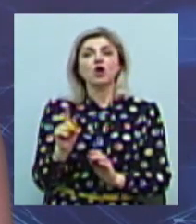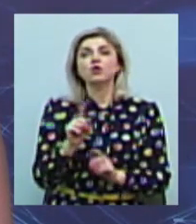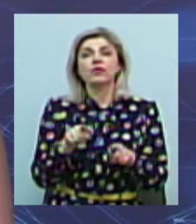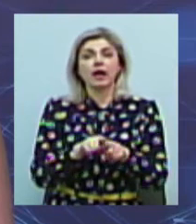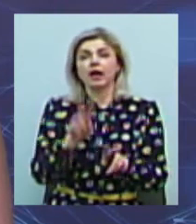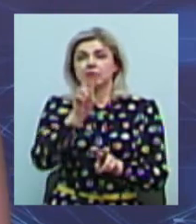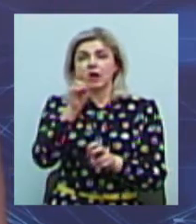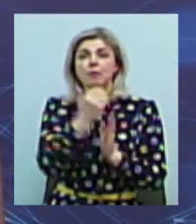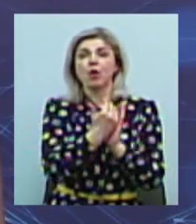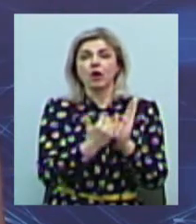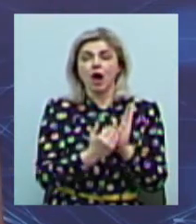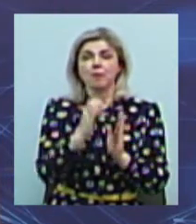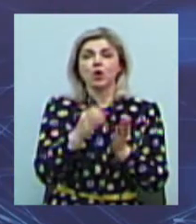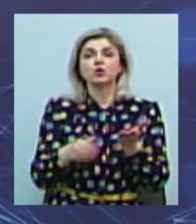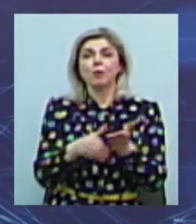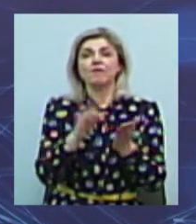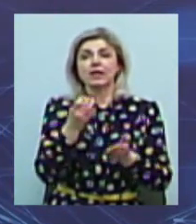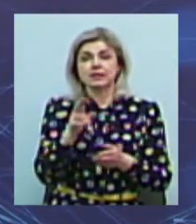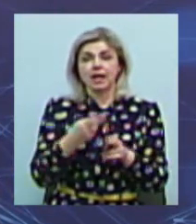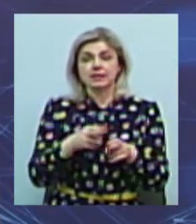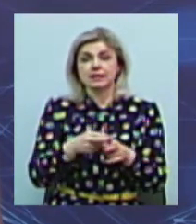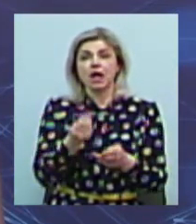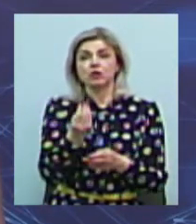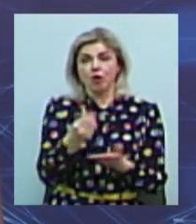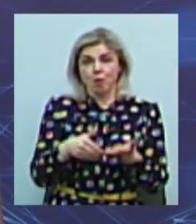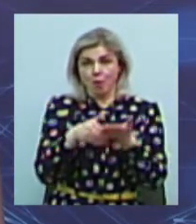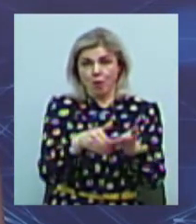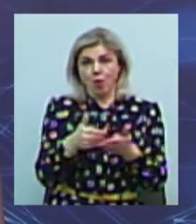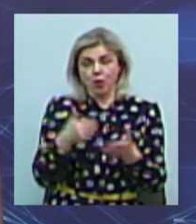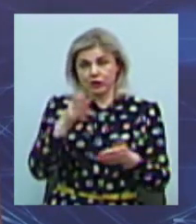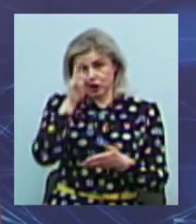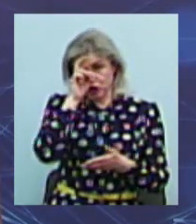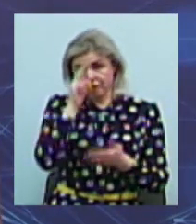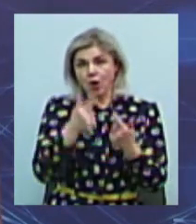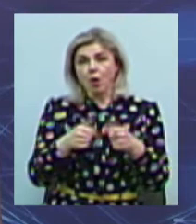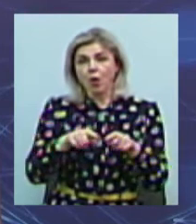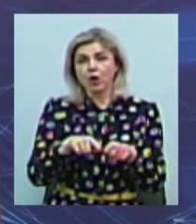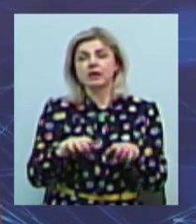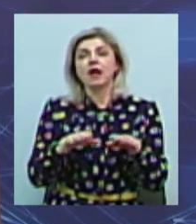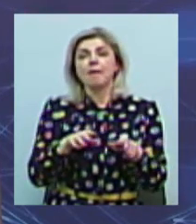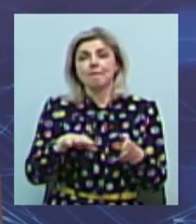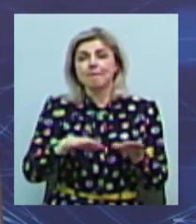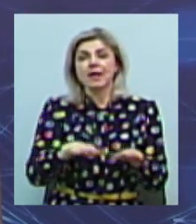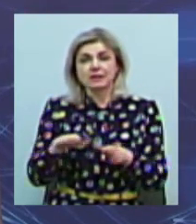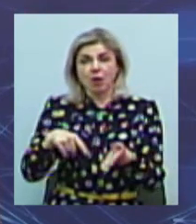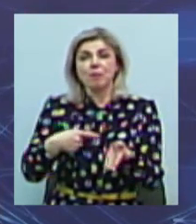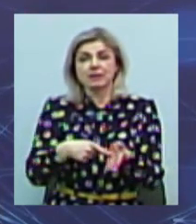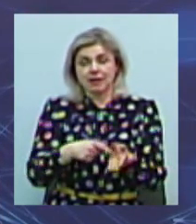субвенції? Субвенція – це грошова допомога від держави органам місцевого самоврядування на